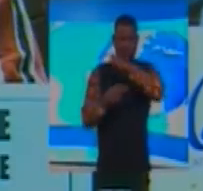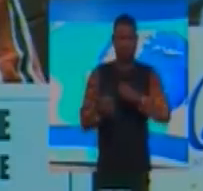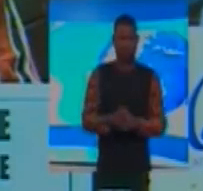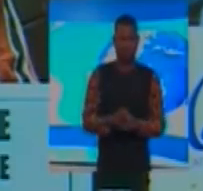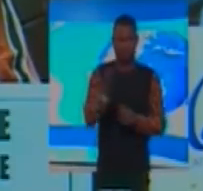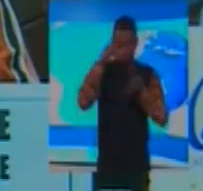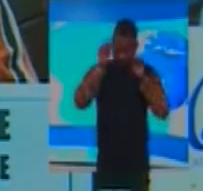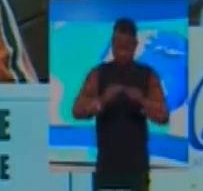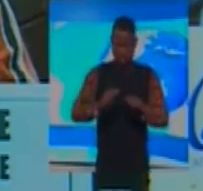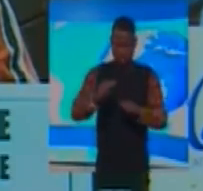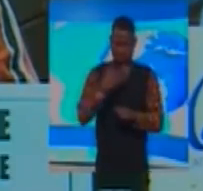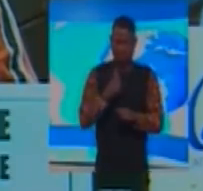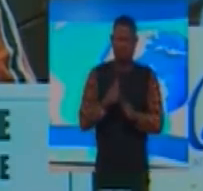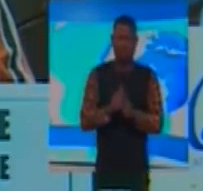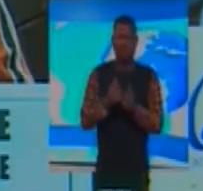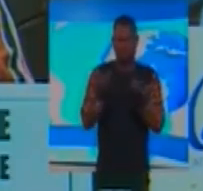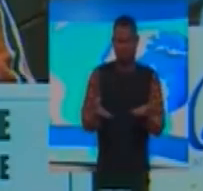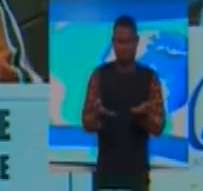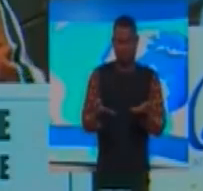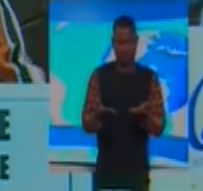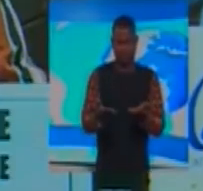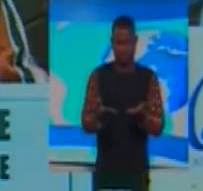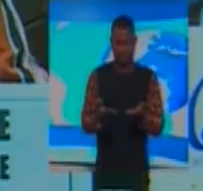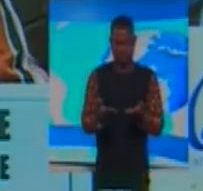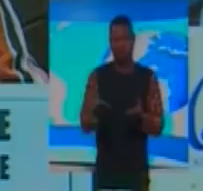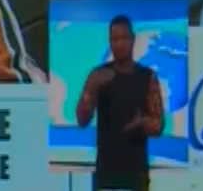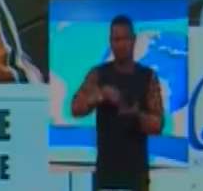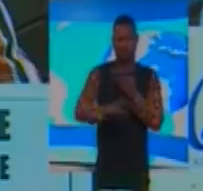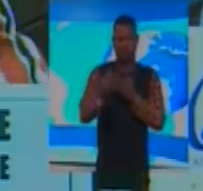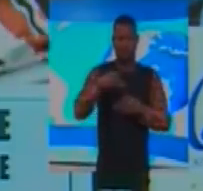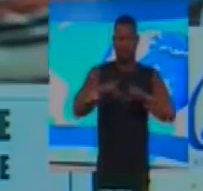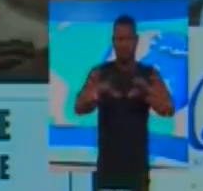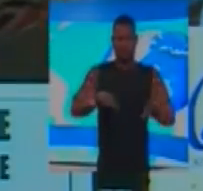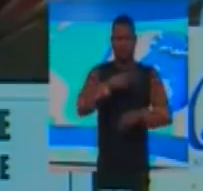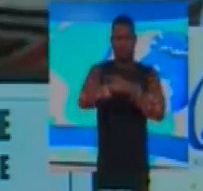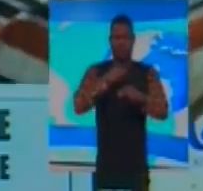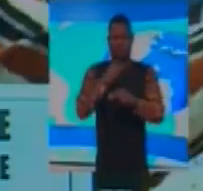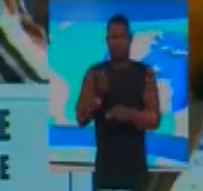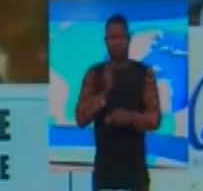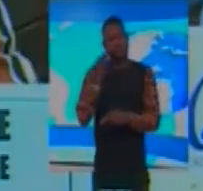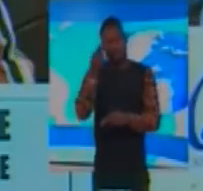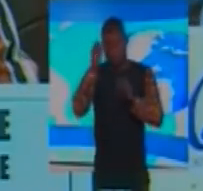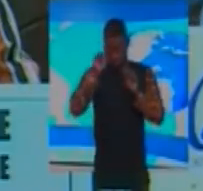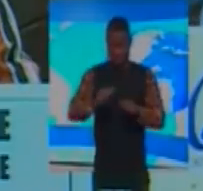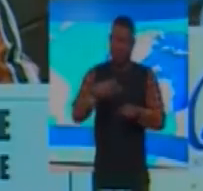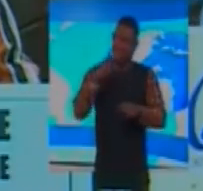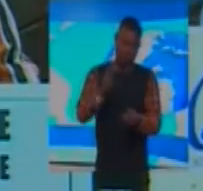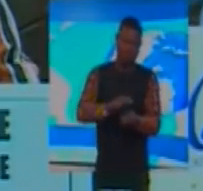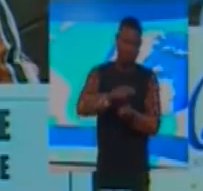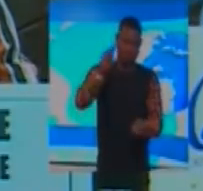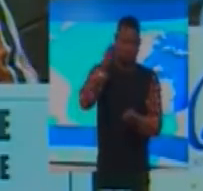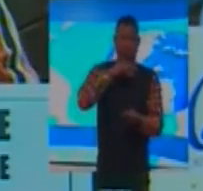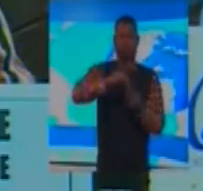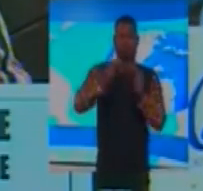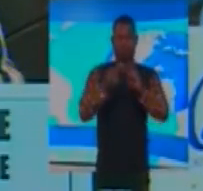la capacité d'accueil donc au niveau de l'hôtel ici. Et au niveau donc de la place de la nation, vu que nous avons la possibilité d'augmenter le nombre de stands